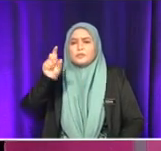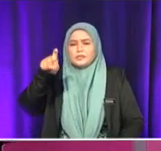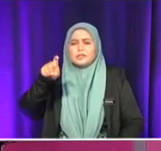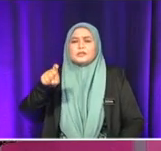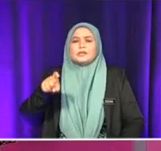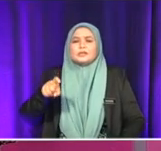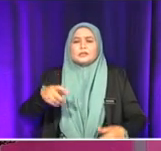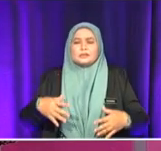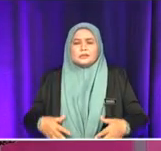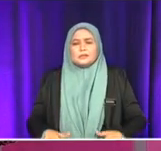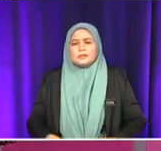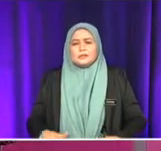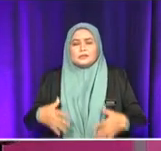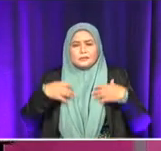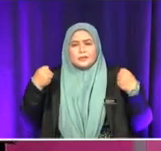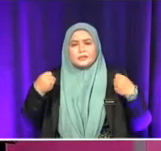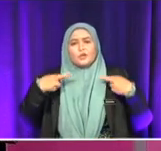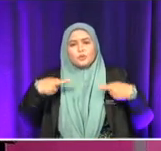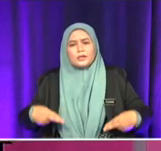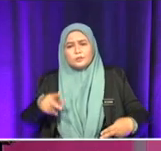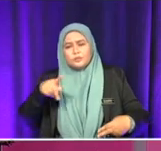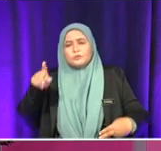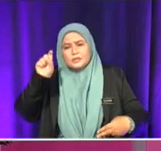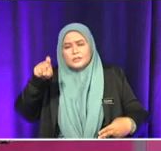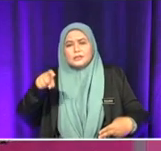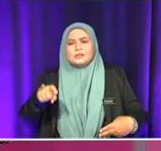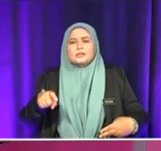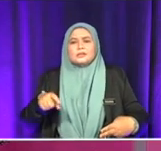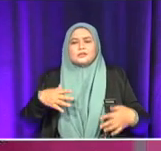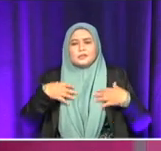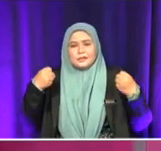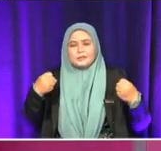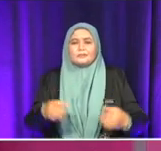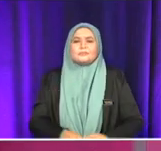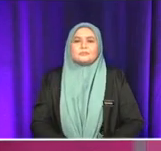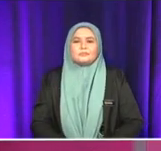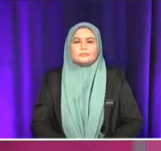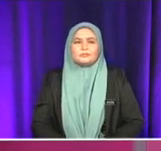rohani dia dan juga intelek daripada pemikiran